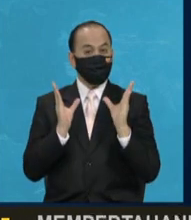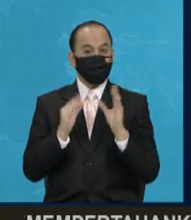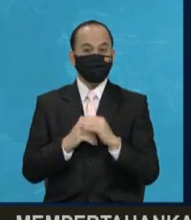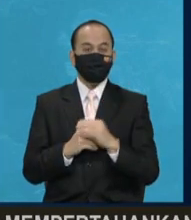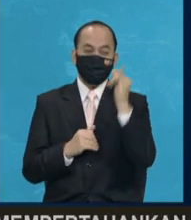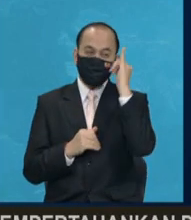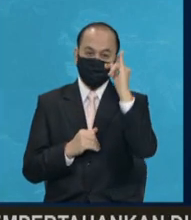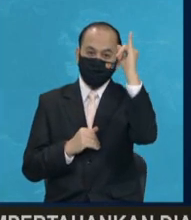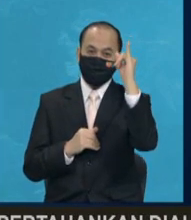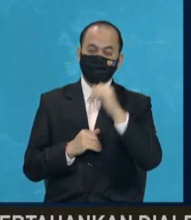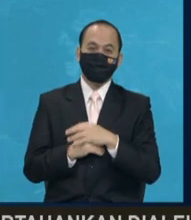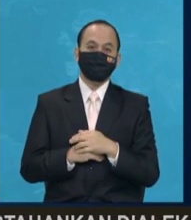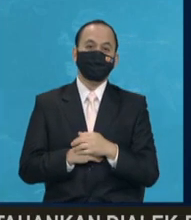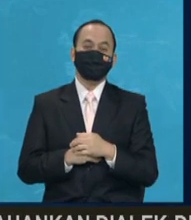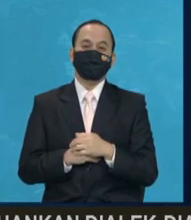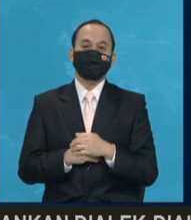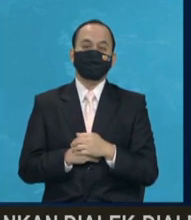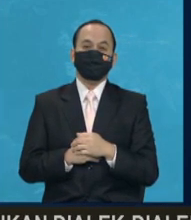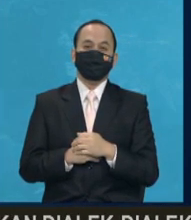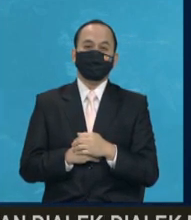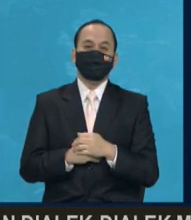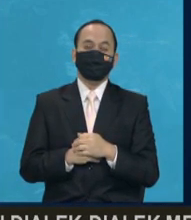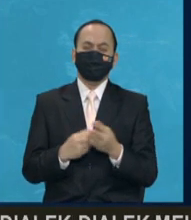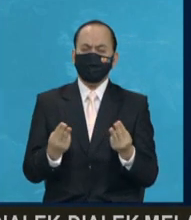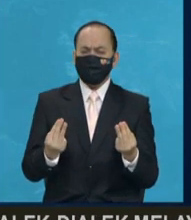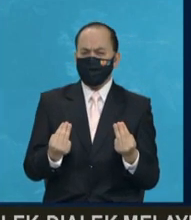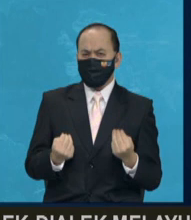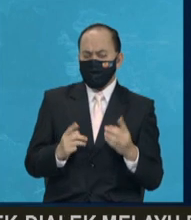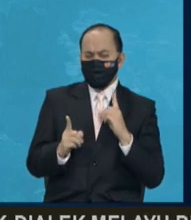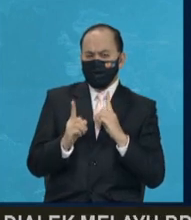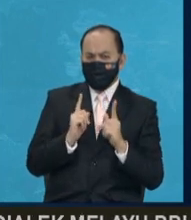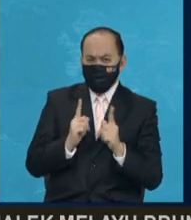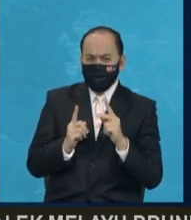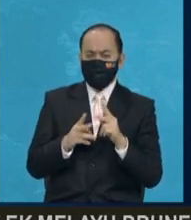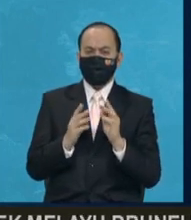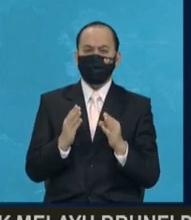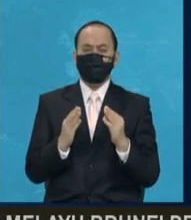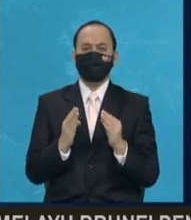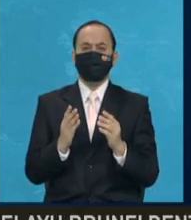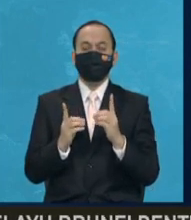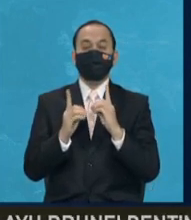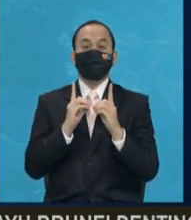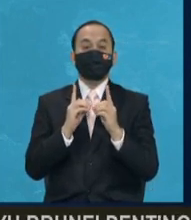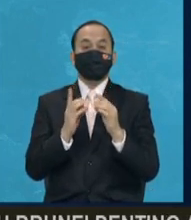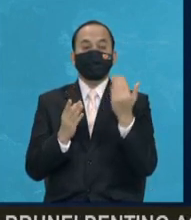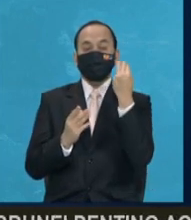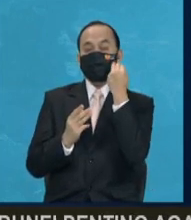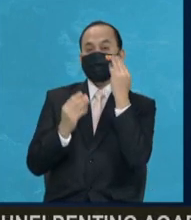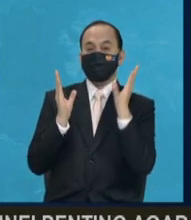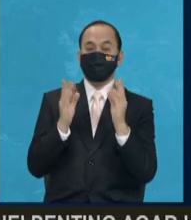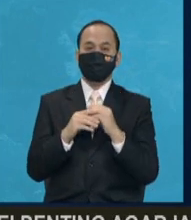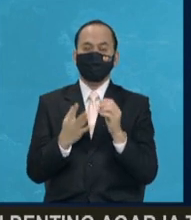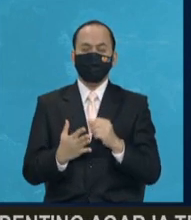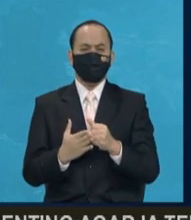atau Insyaallah dokter Yamato ya Om keinginannya untuk berkomunikasi dalam dialek masing-masing menjadi pendorong utama